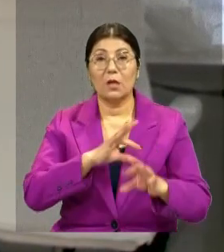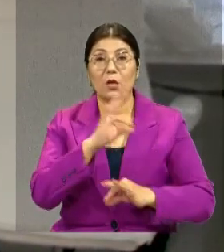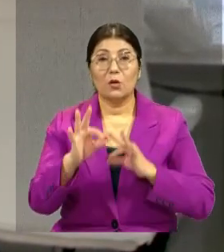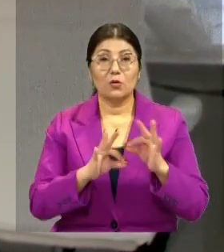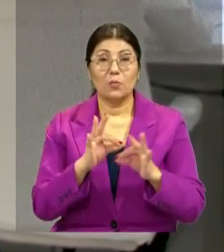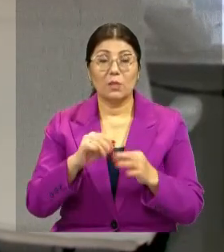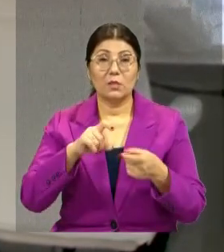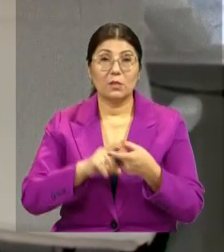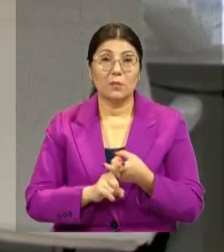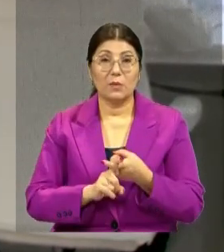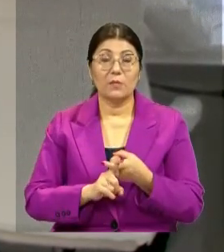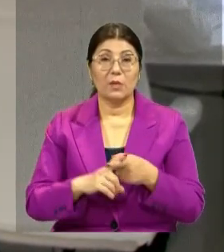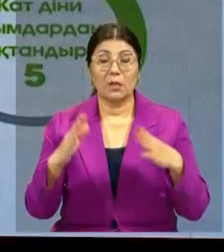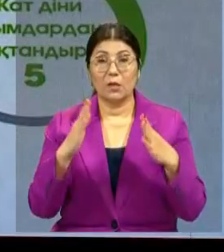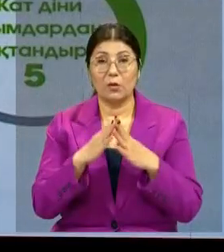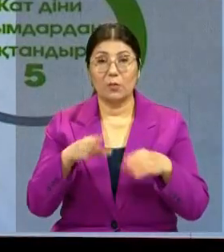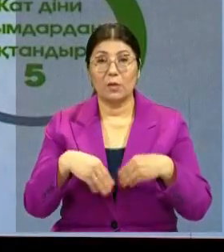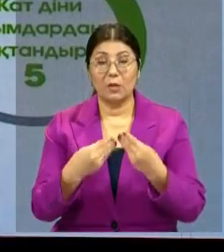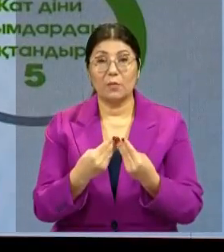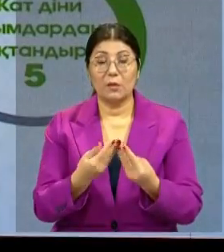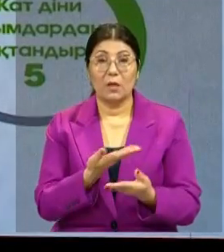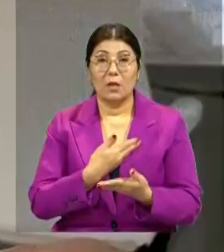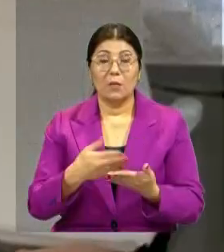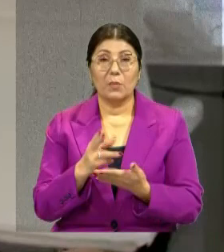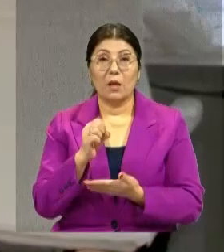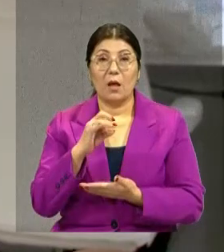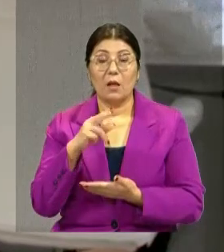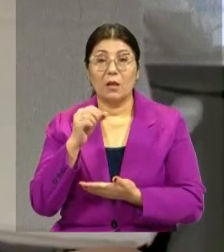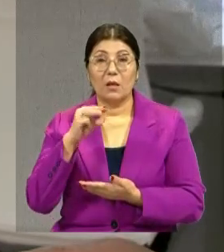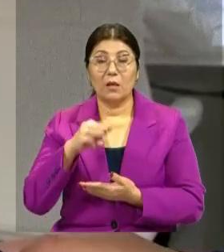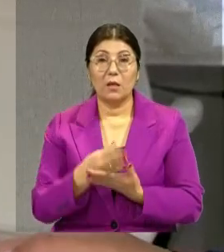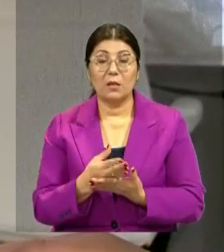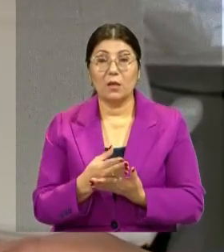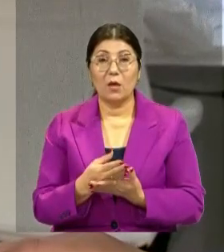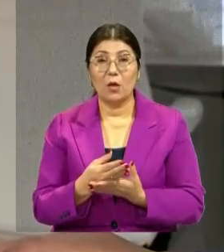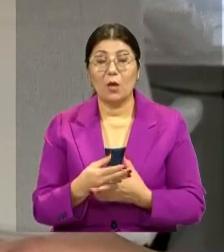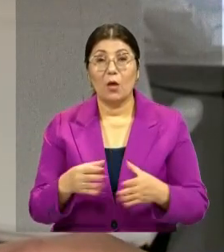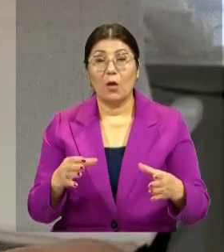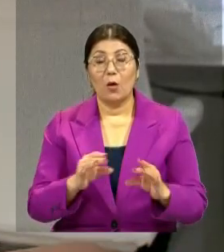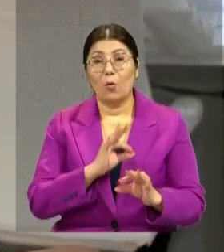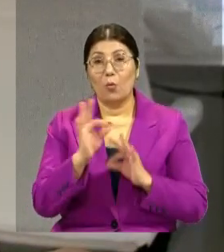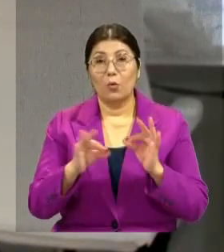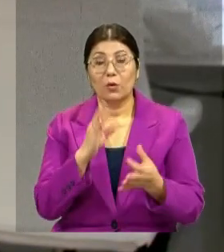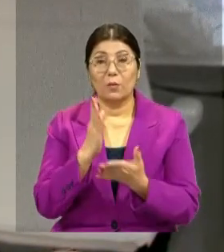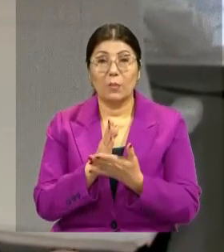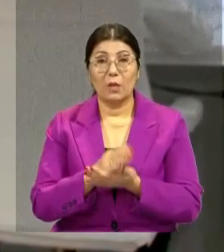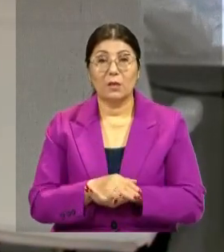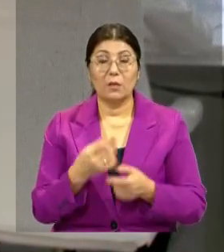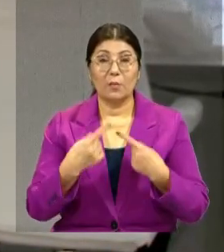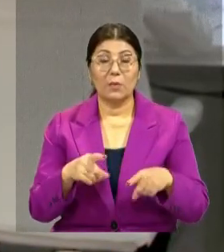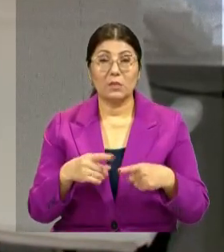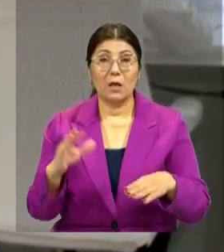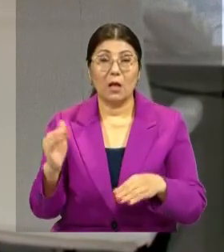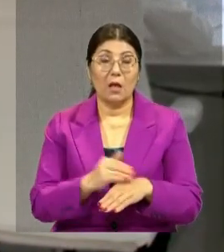пәтер кілттер табысталды. Бізде енді мынау білесіздер қарекет қоры дейміз, инфақ жобасы бойынша да басқа